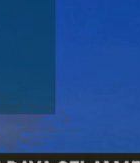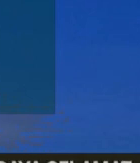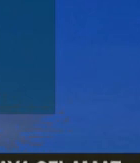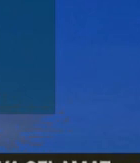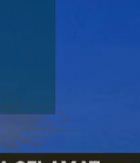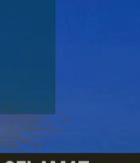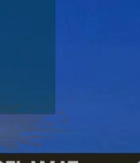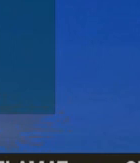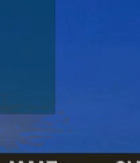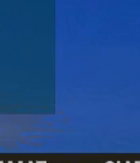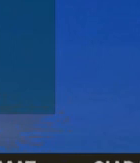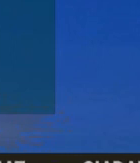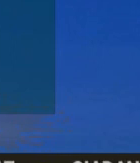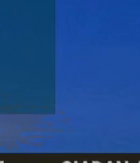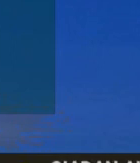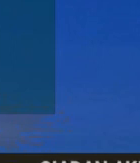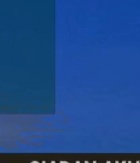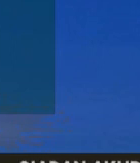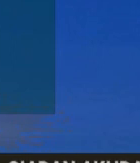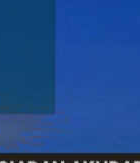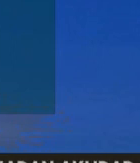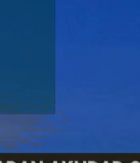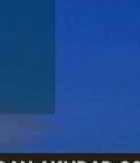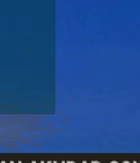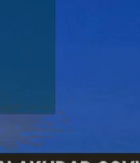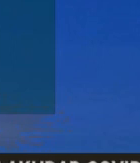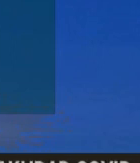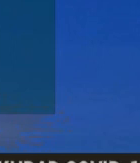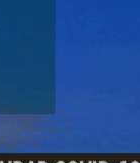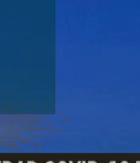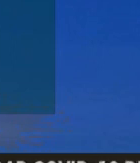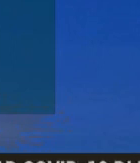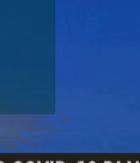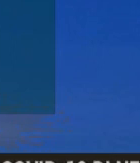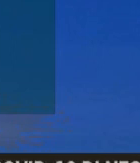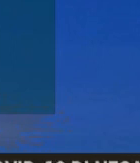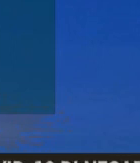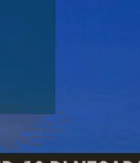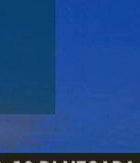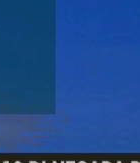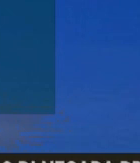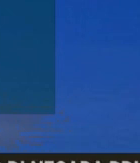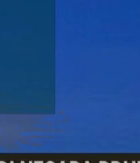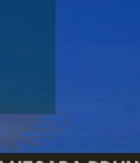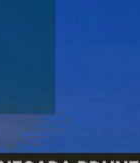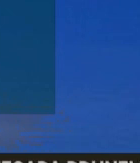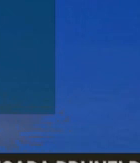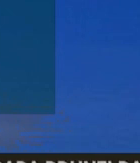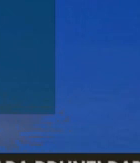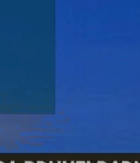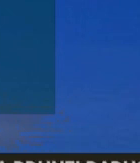pekan Muara dan Bukit jerodong bagi daerah Brunei dan Muara Bukit Ambon daerah tutong dan